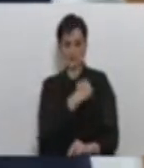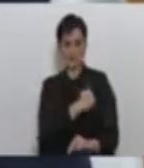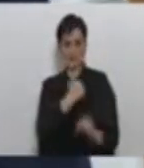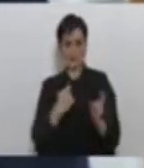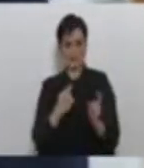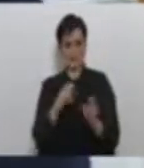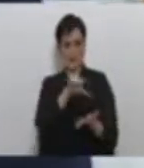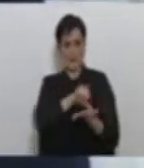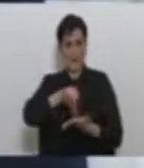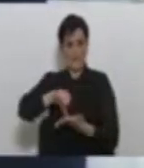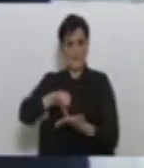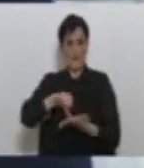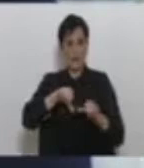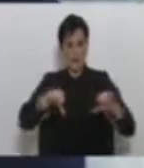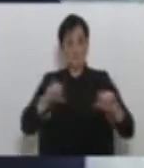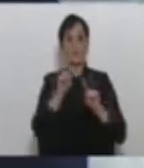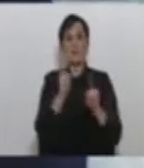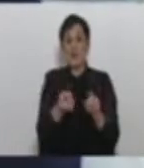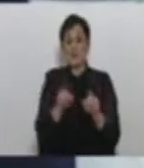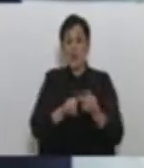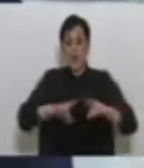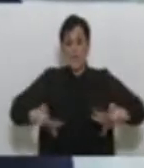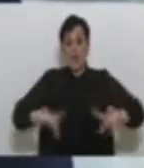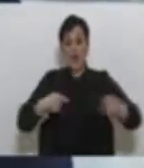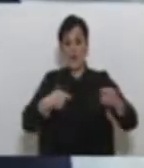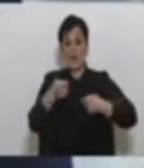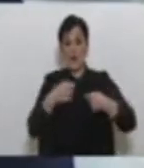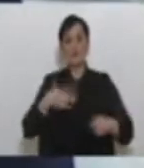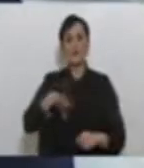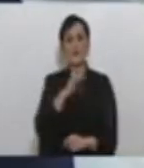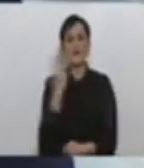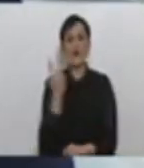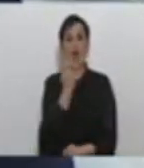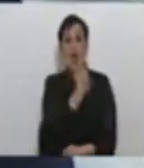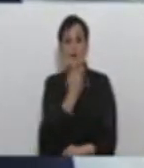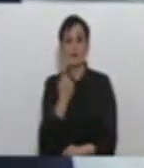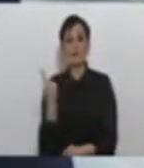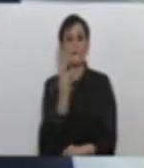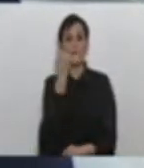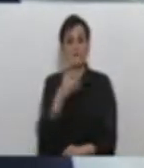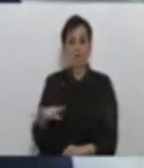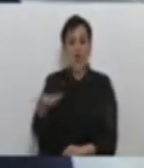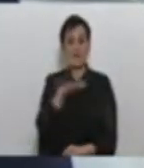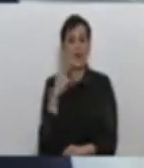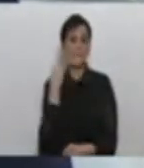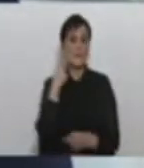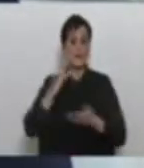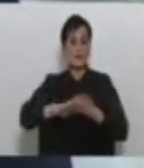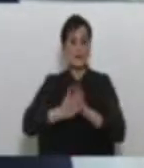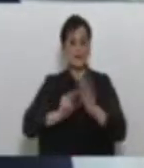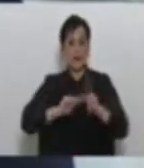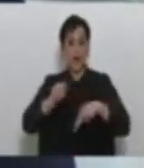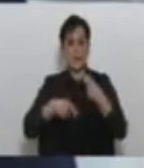Რაც შეეხება ვაჭრობას, მოგეხსენებათ, რომ საქართველო იყო ერთ-ერთი პირველი ქვეყანა, ვისთანაც ბრიტანეთმა გააფორმა თავისუფალი